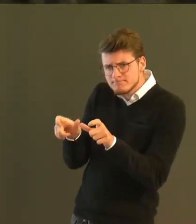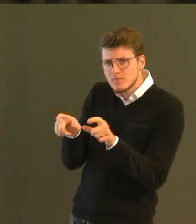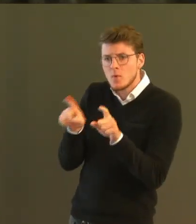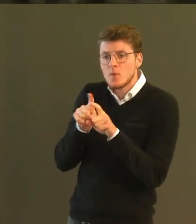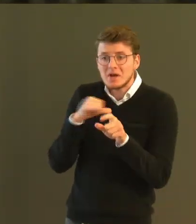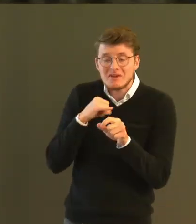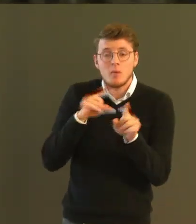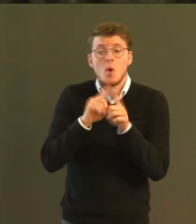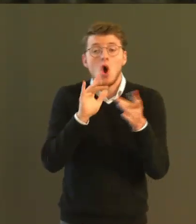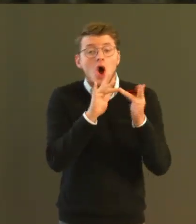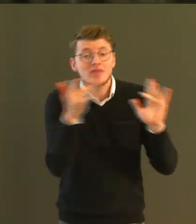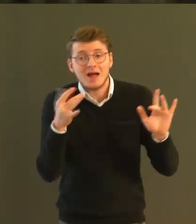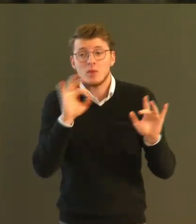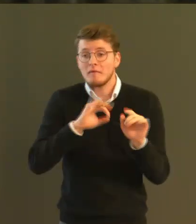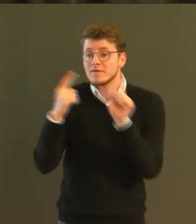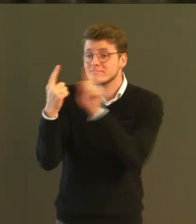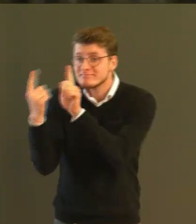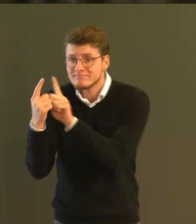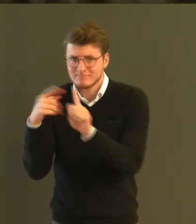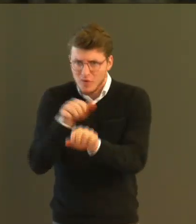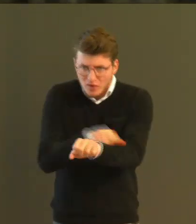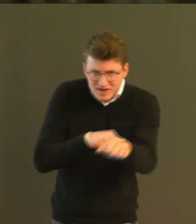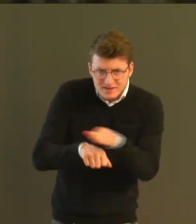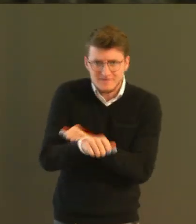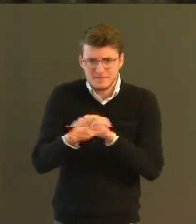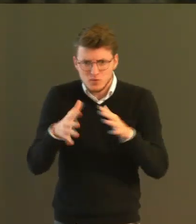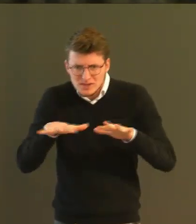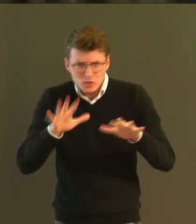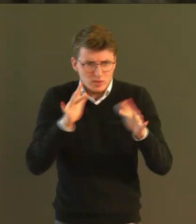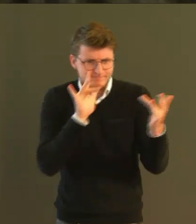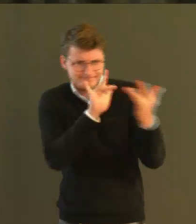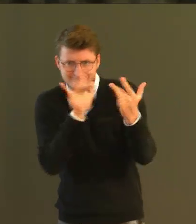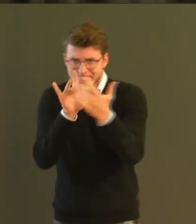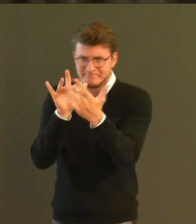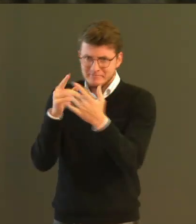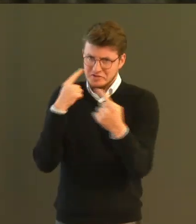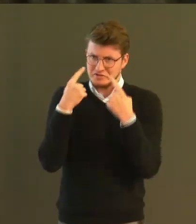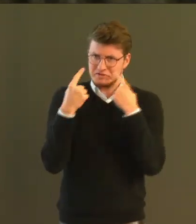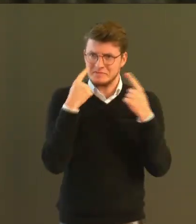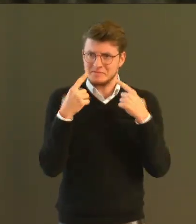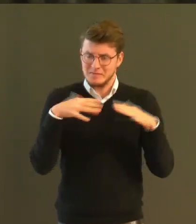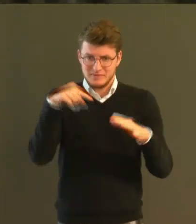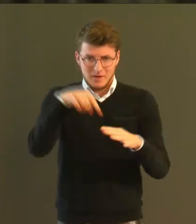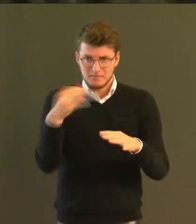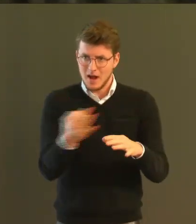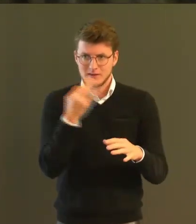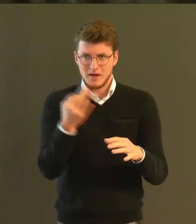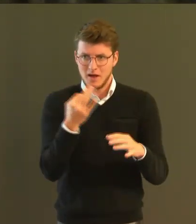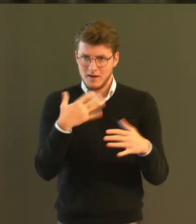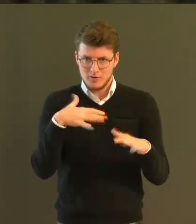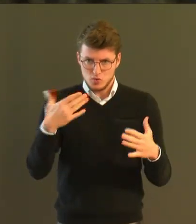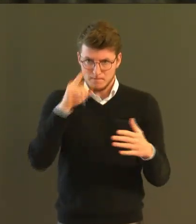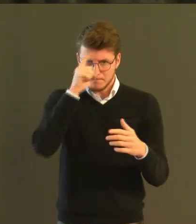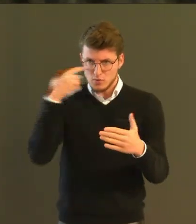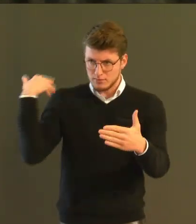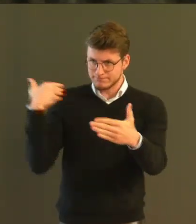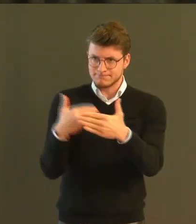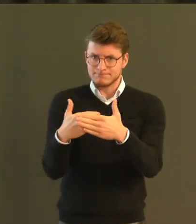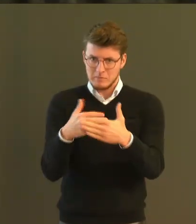initiative des engagements une des raisons de la période